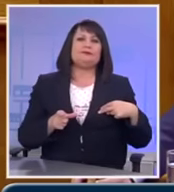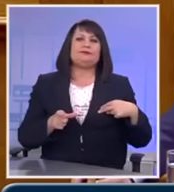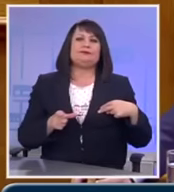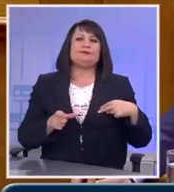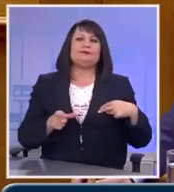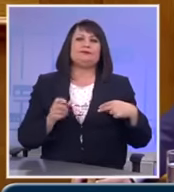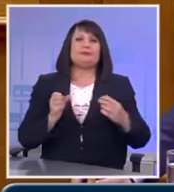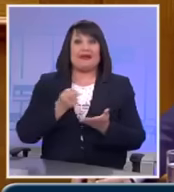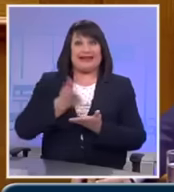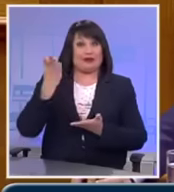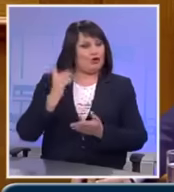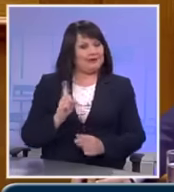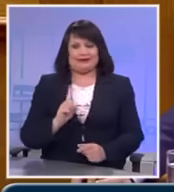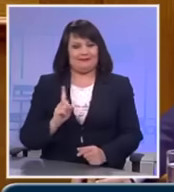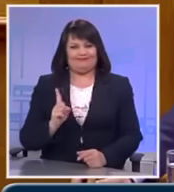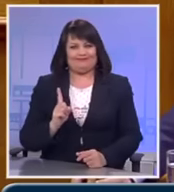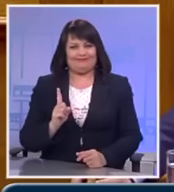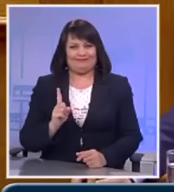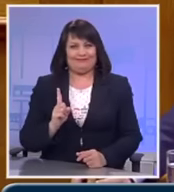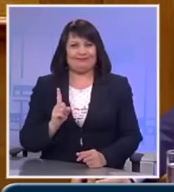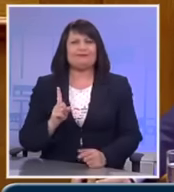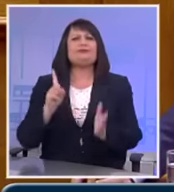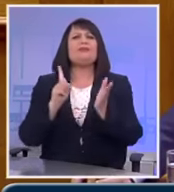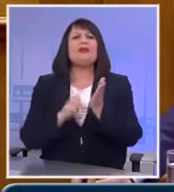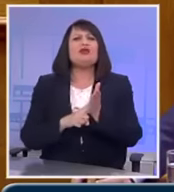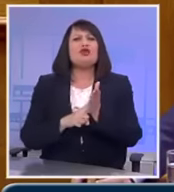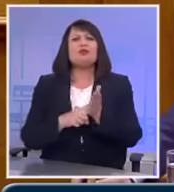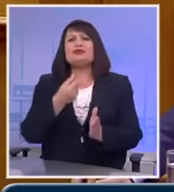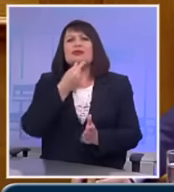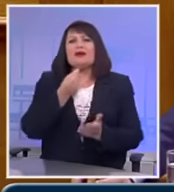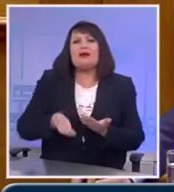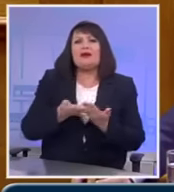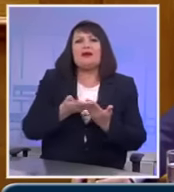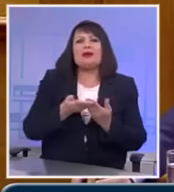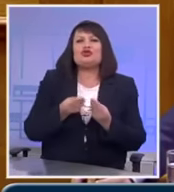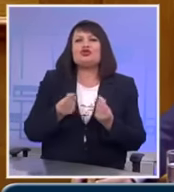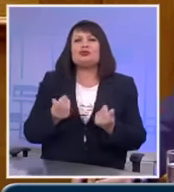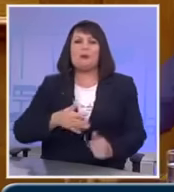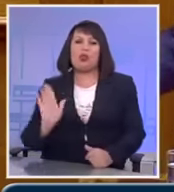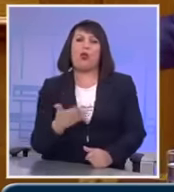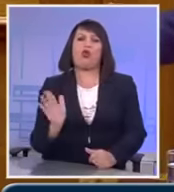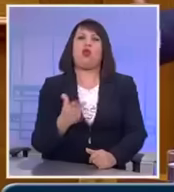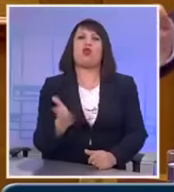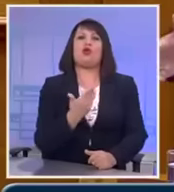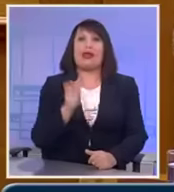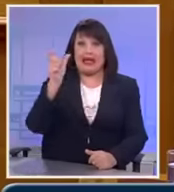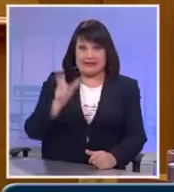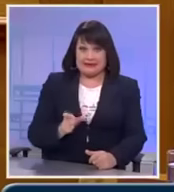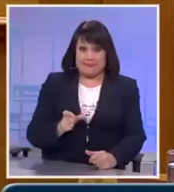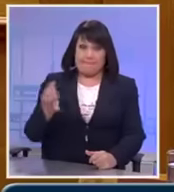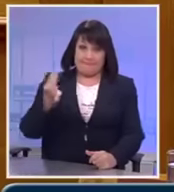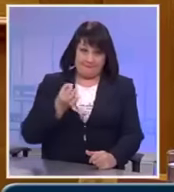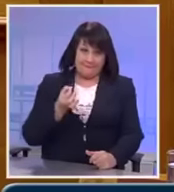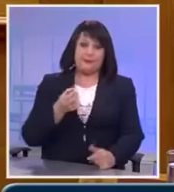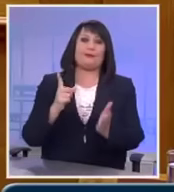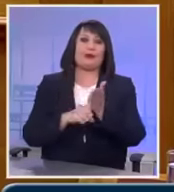ακριβώς αξιολόγηση αλλά ένας νόμος για να διευκολύνεται τις απολύσεις γιατί εσείς ο ζ ορίζατε